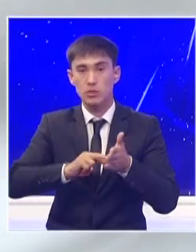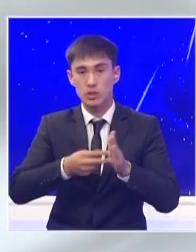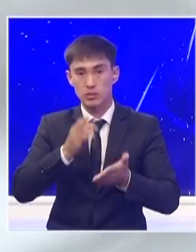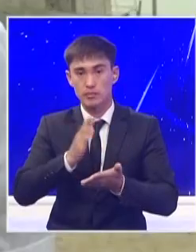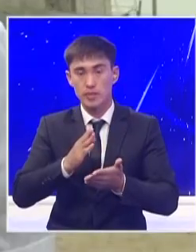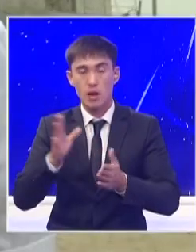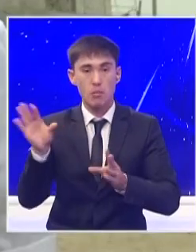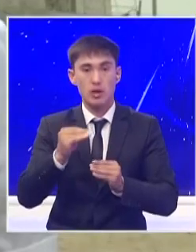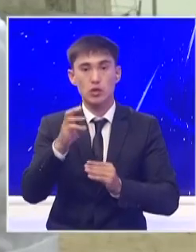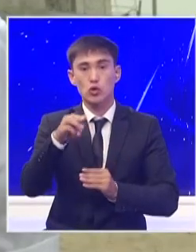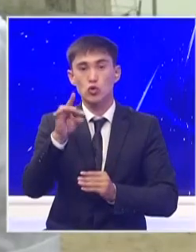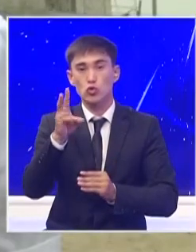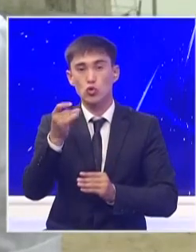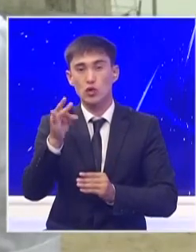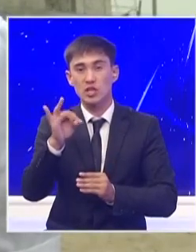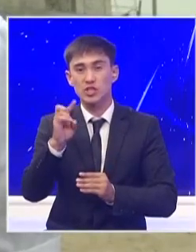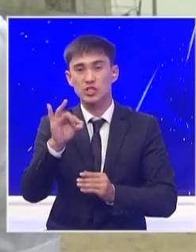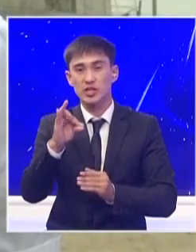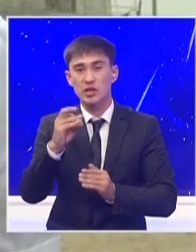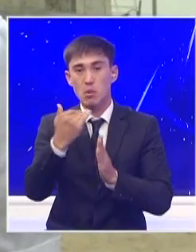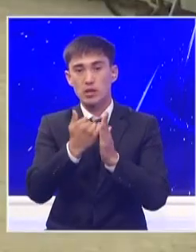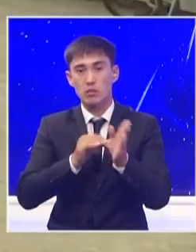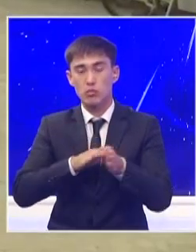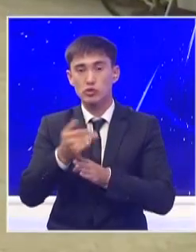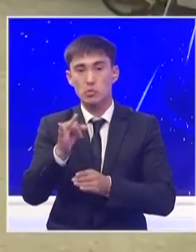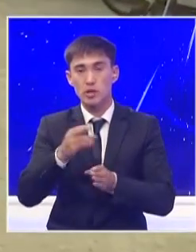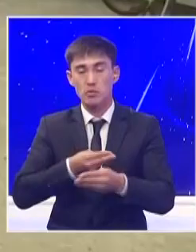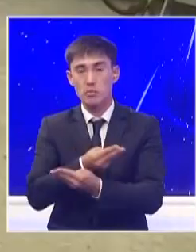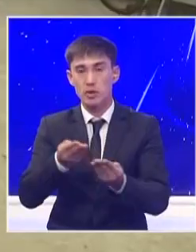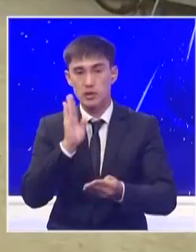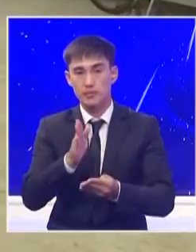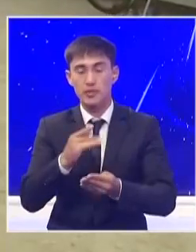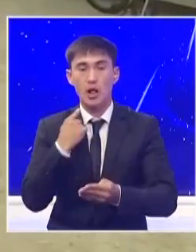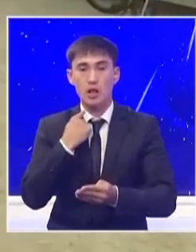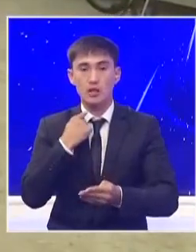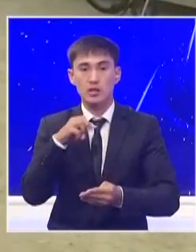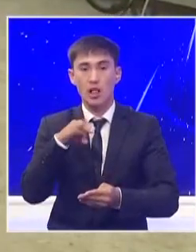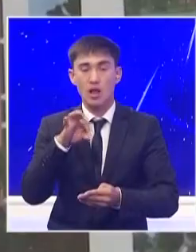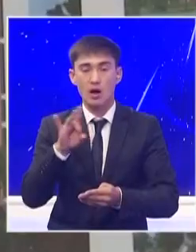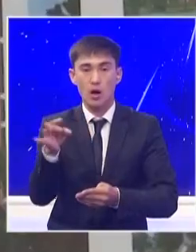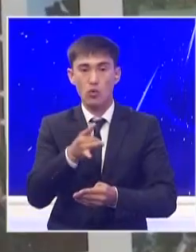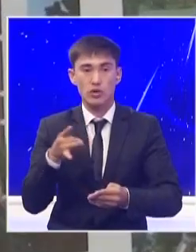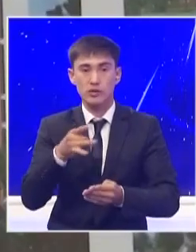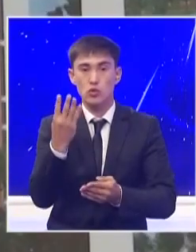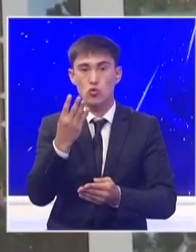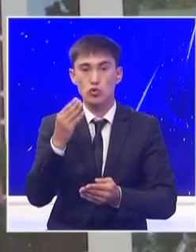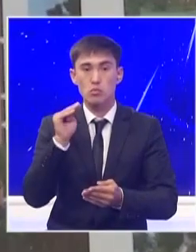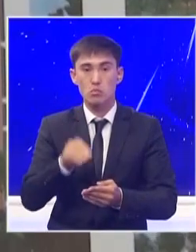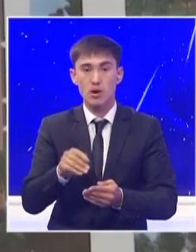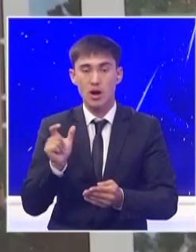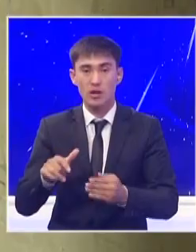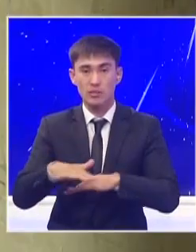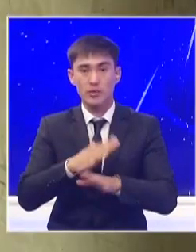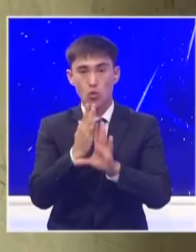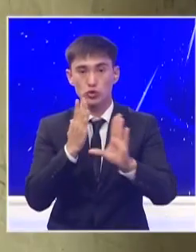нұрлы жер бағдарламамен ипотекамен беріледі. Талғар ауданында баспана кезегінде 4000-нан аса тұрғын тұр. Оларды тұрғын үймен